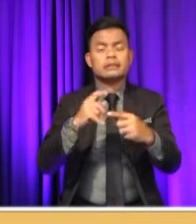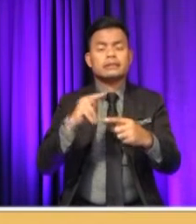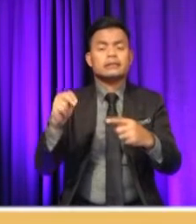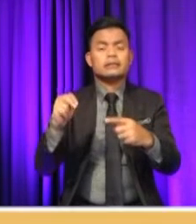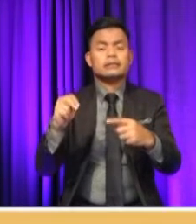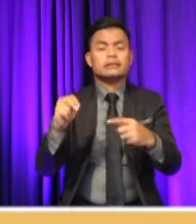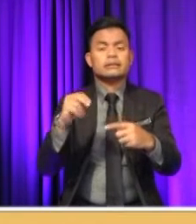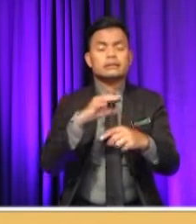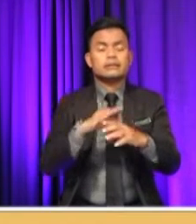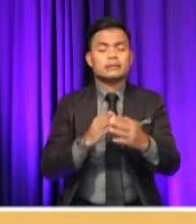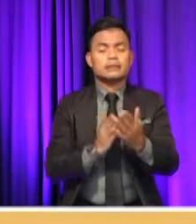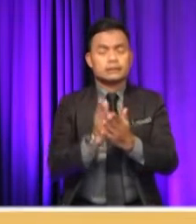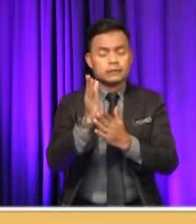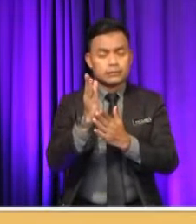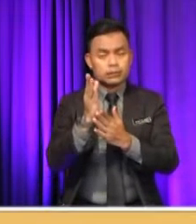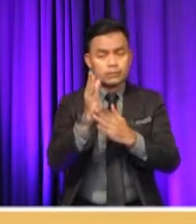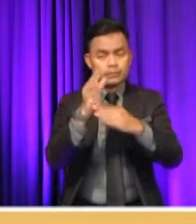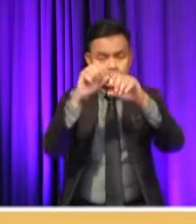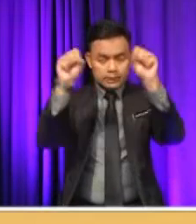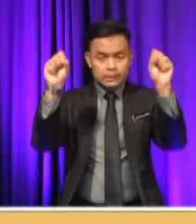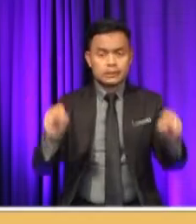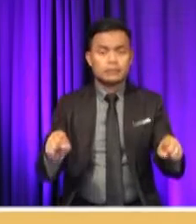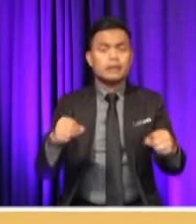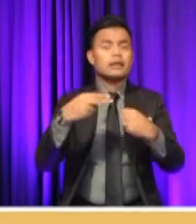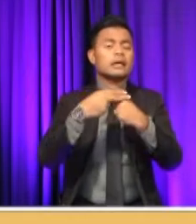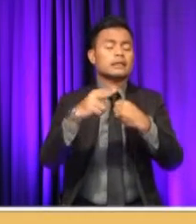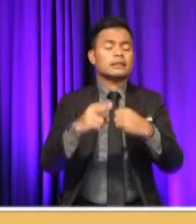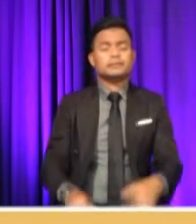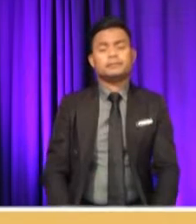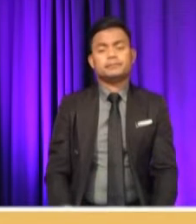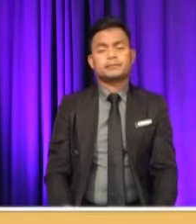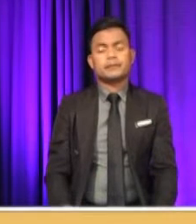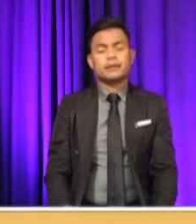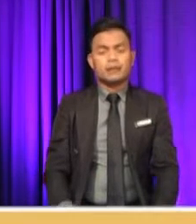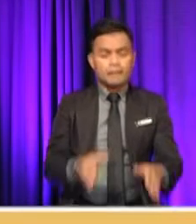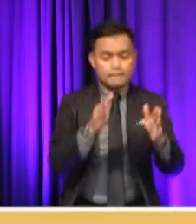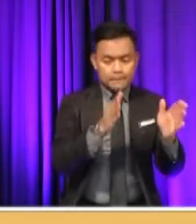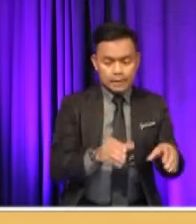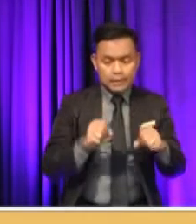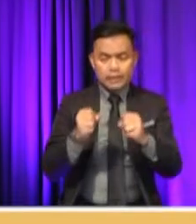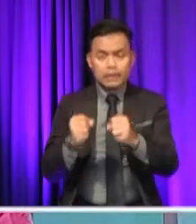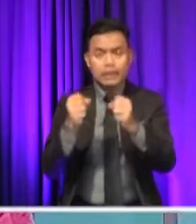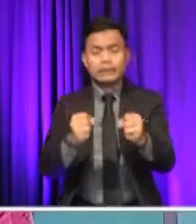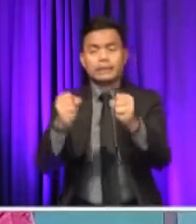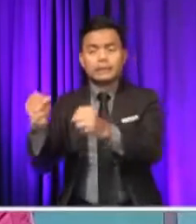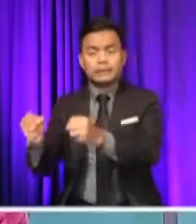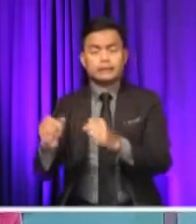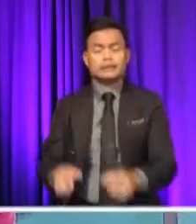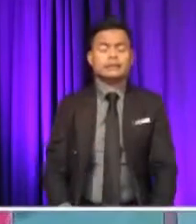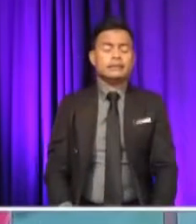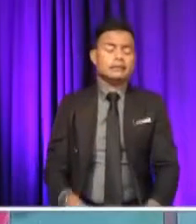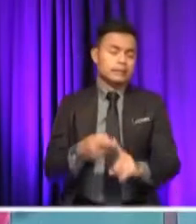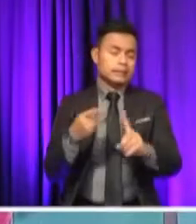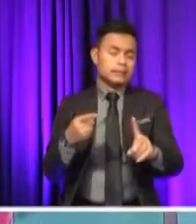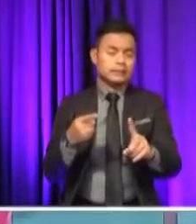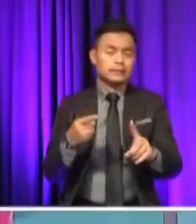ke sistem pengagihan. Macam ni dia punya peringkat pembekalan daripada stesen jana kuasa sampailah tenaga elektrik